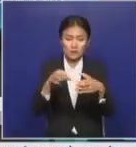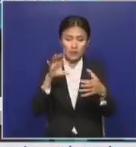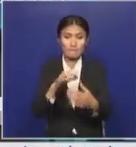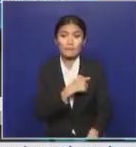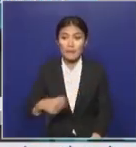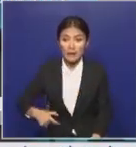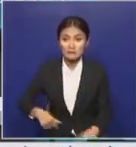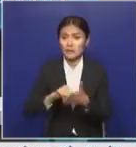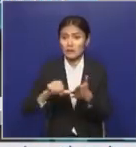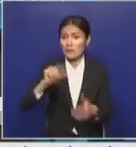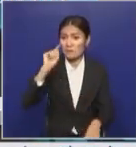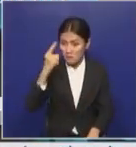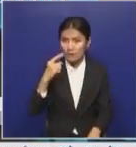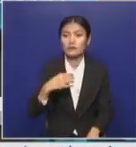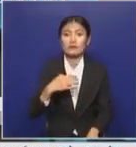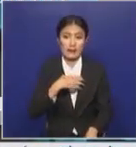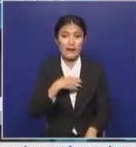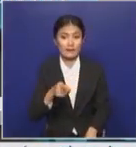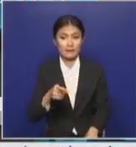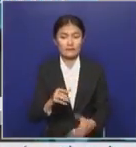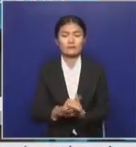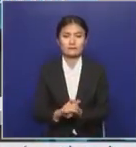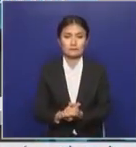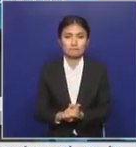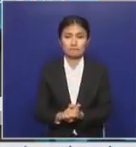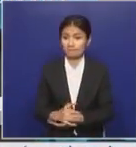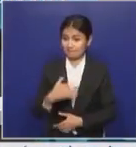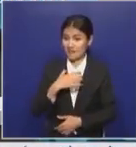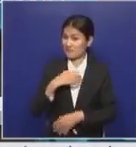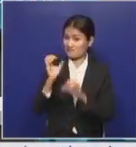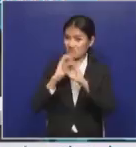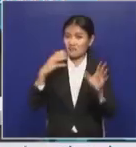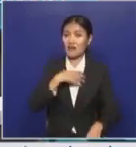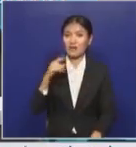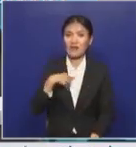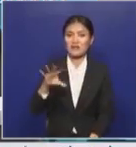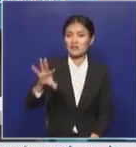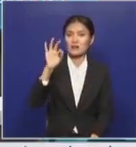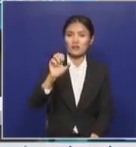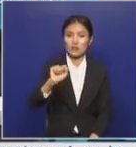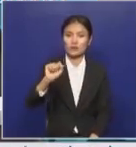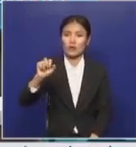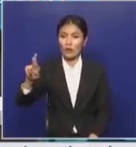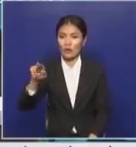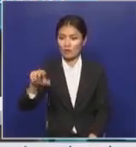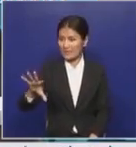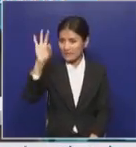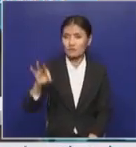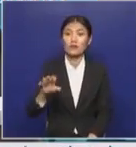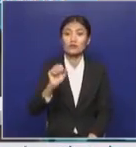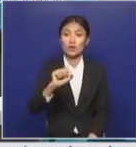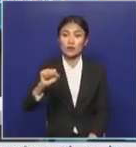จุดตอนที่ชัดเจนครับต้องการตั้งสสรให้มีสมาชิกสสร